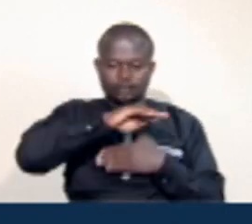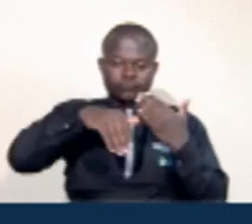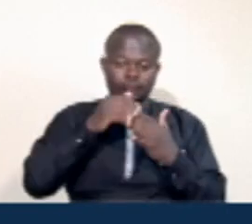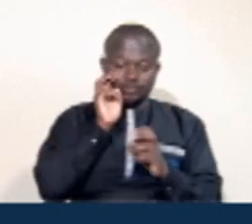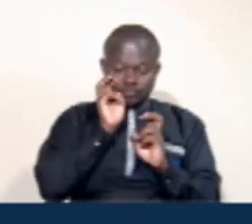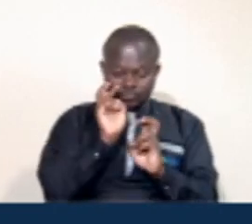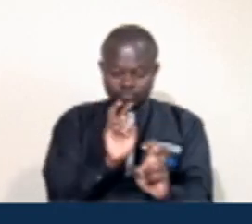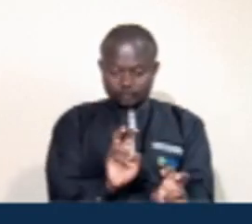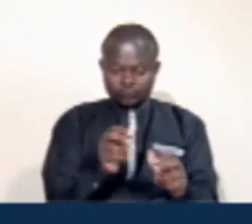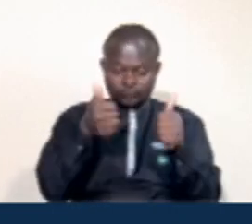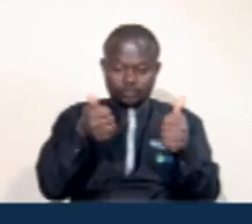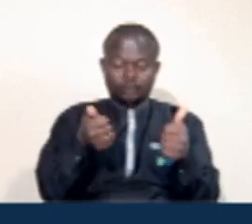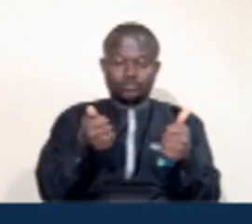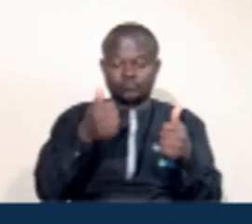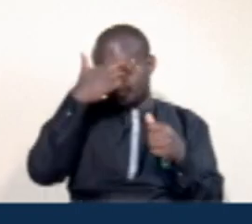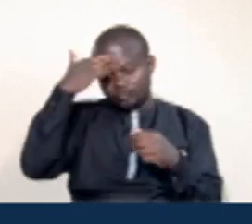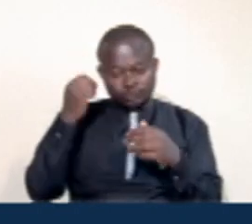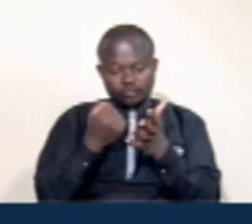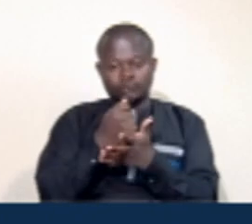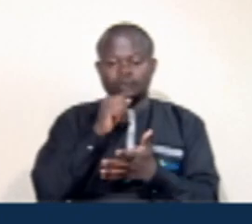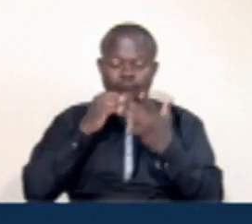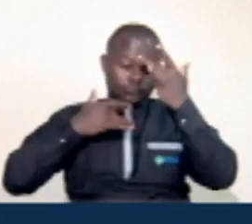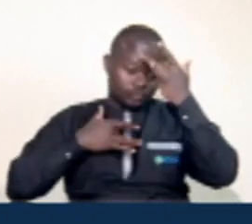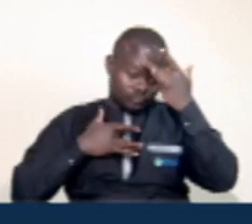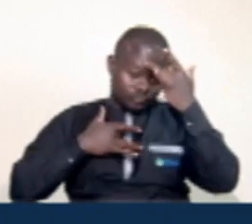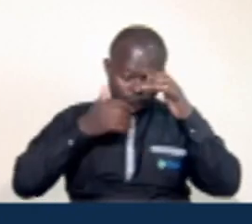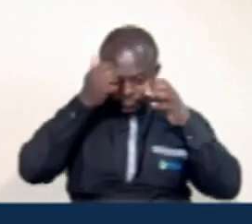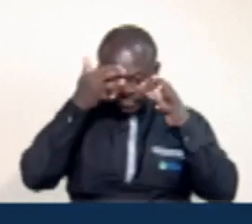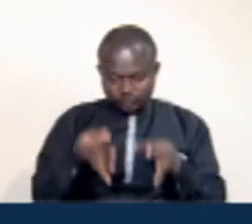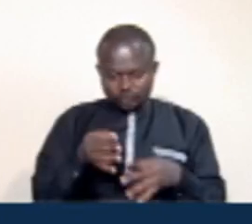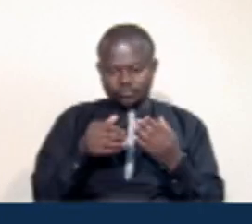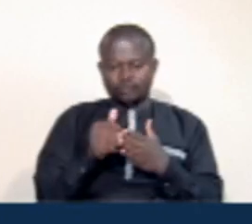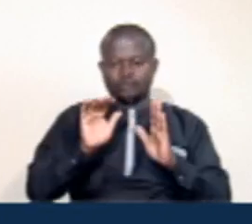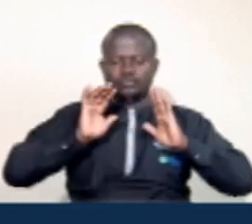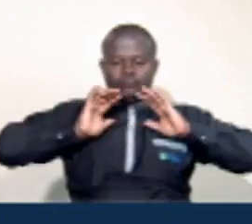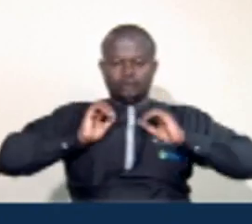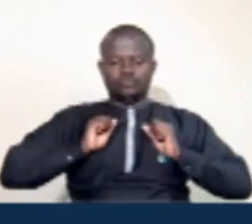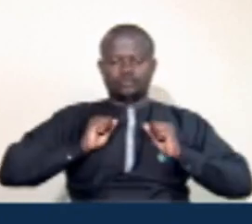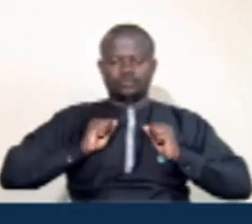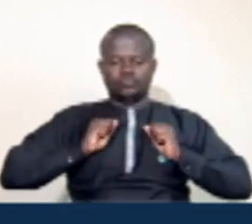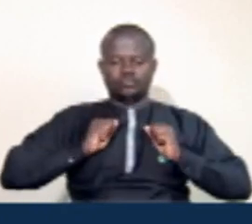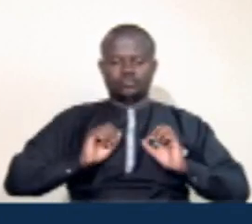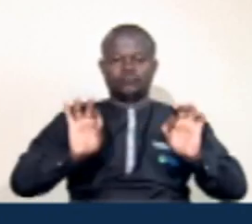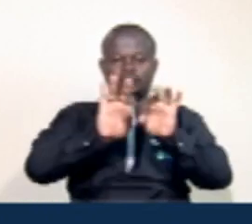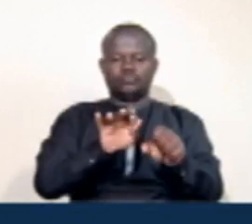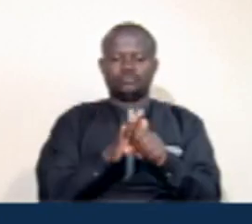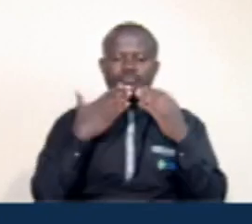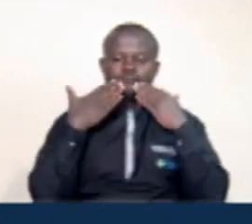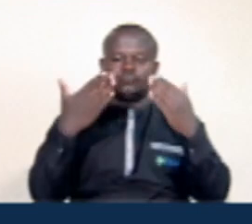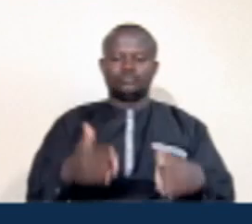ashishoze ahantu hose abona hari impamvu ishobora gutuma yandura afata ingamba za kwirinda zabugenewe